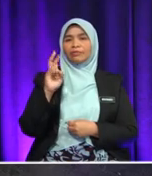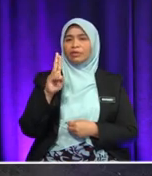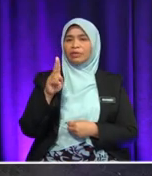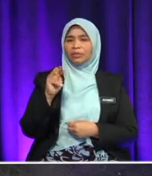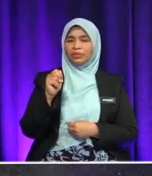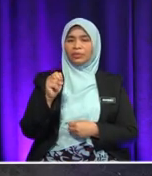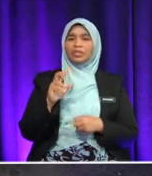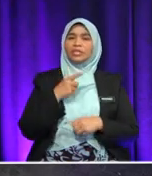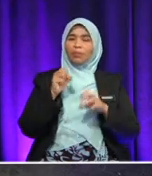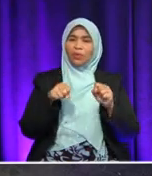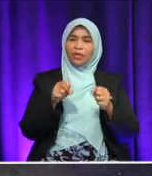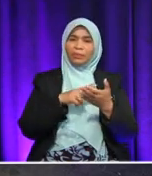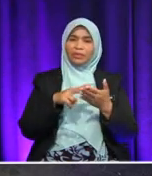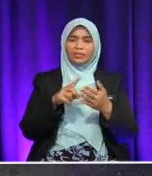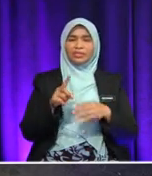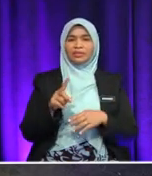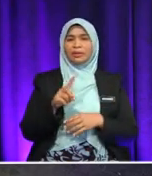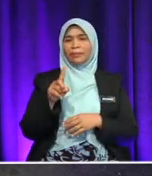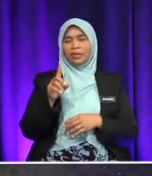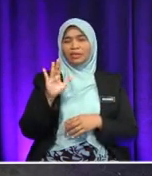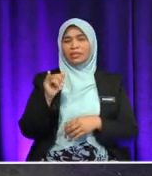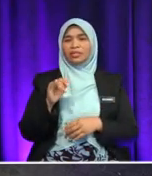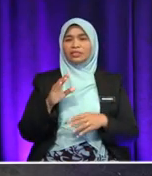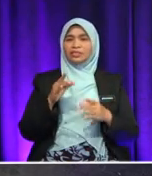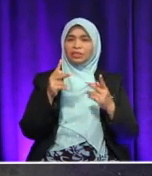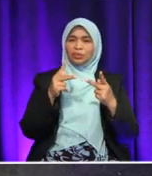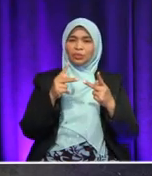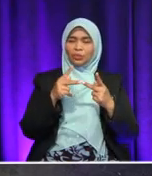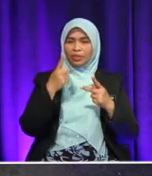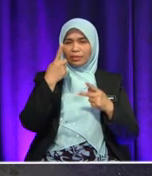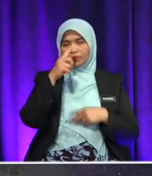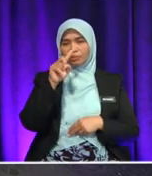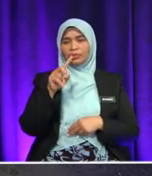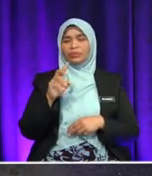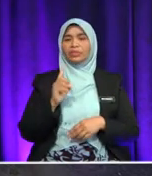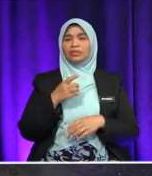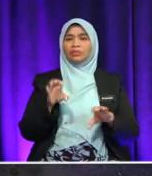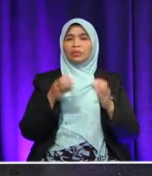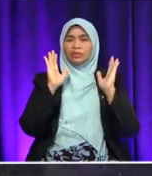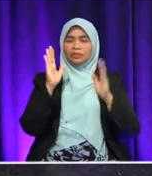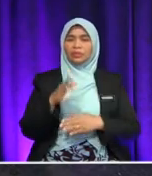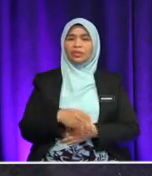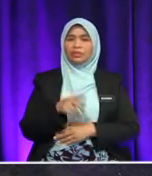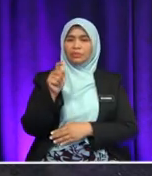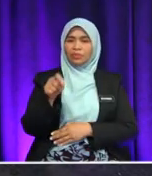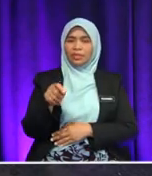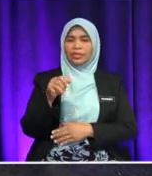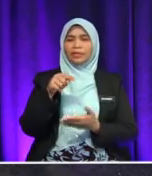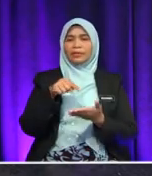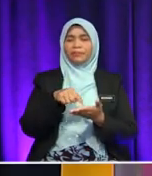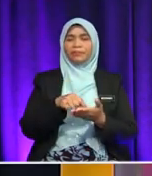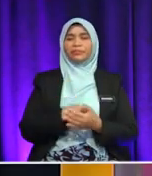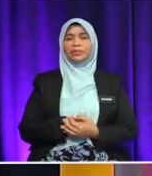yang bersesuaian untuk kita melaksanakan salat sunat istikharah dan seterusnya kita ketemu